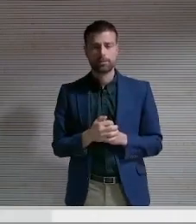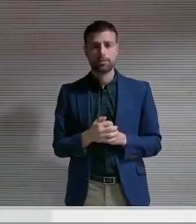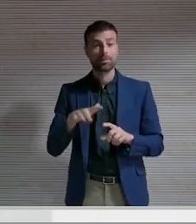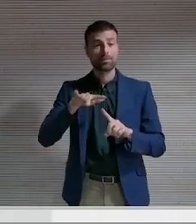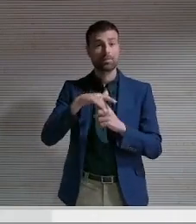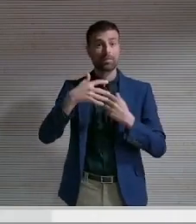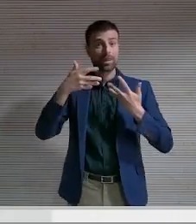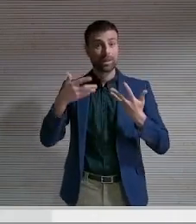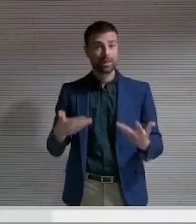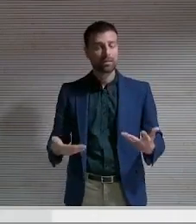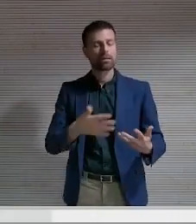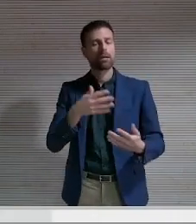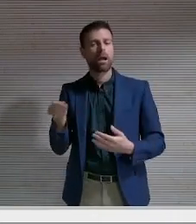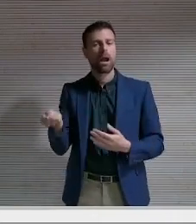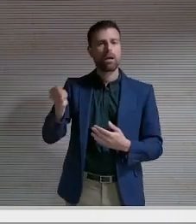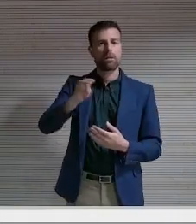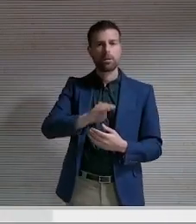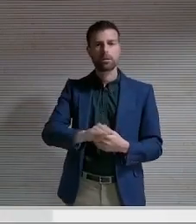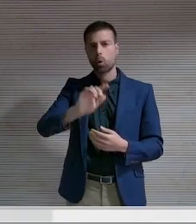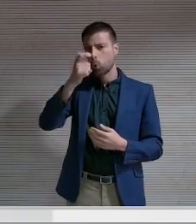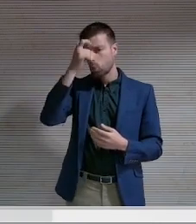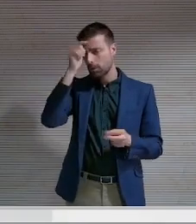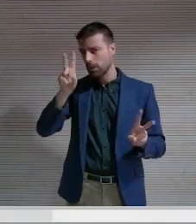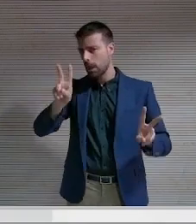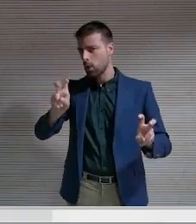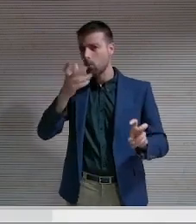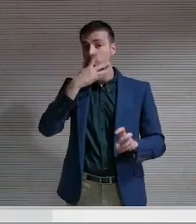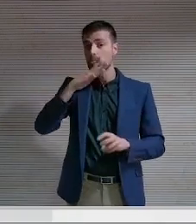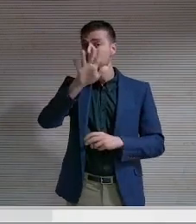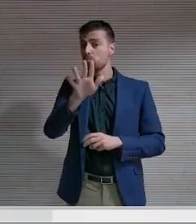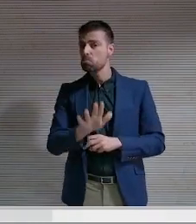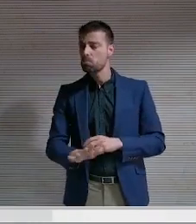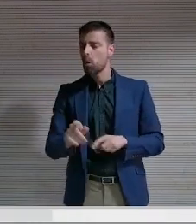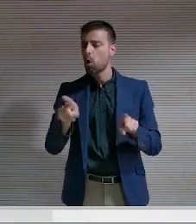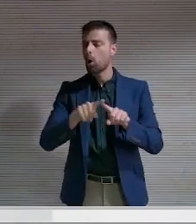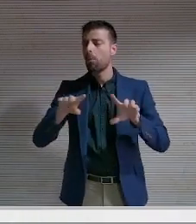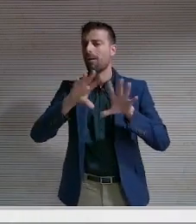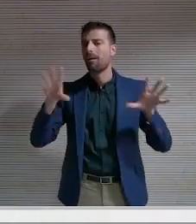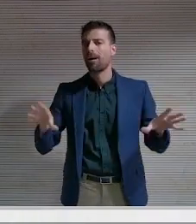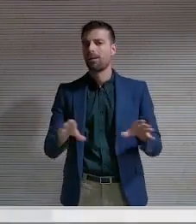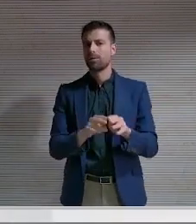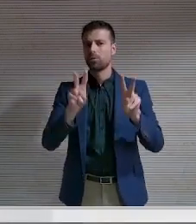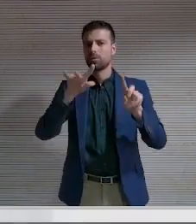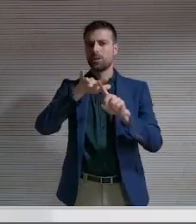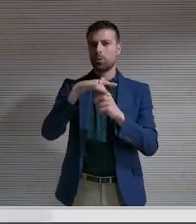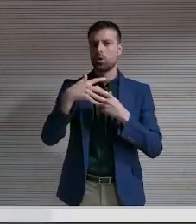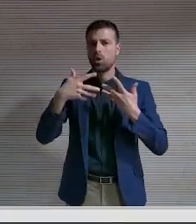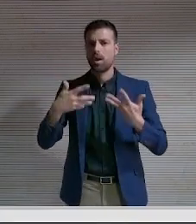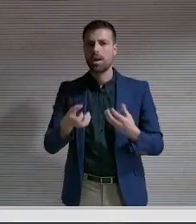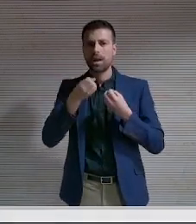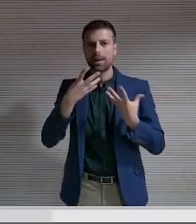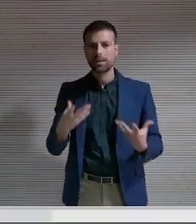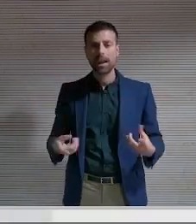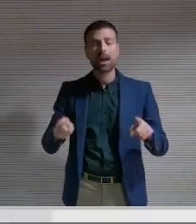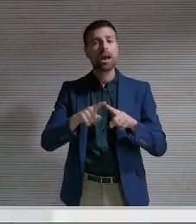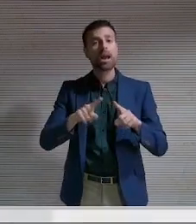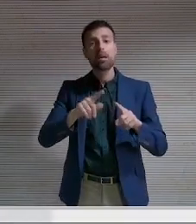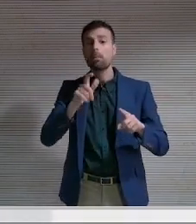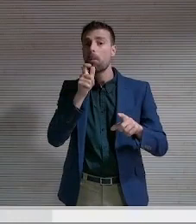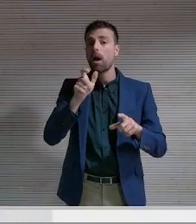moments volem afegir-hi un nou concepte que ens sembla que resumeix quina és la situació en aquests moments, el concepte de la